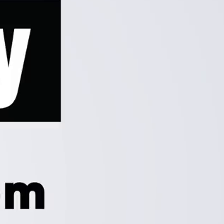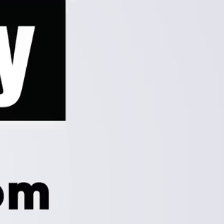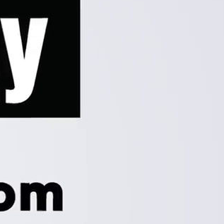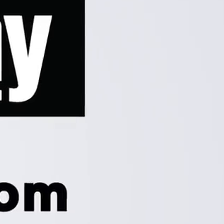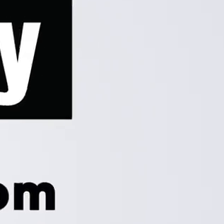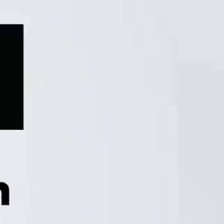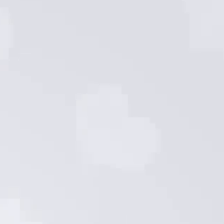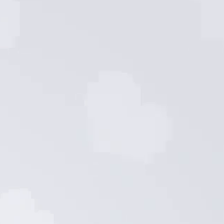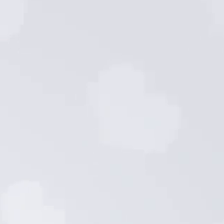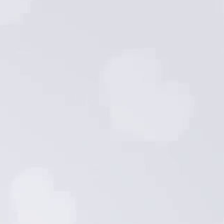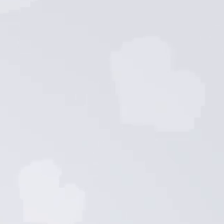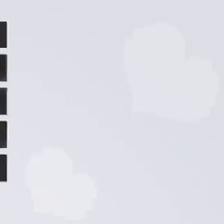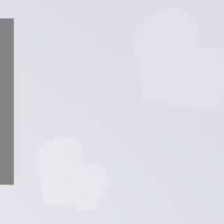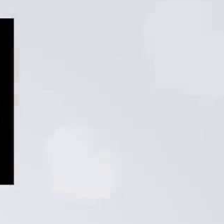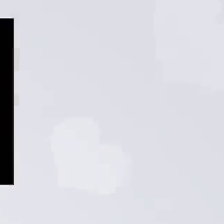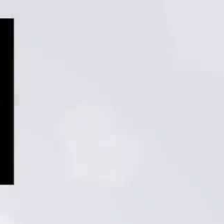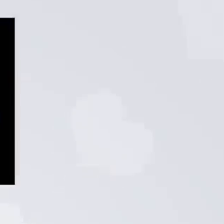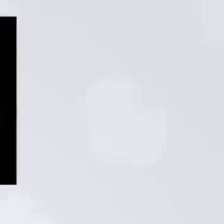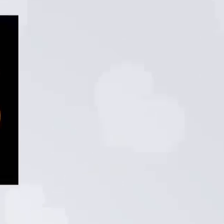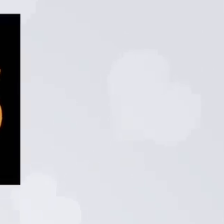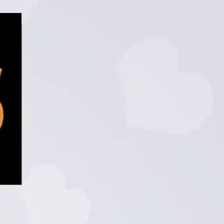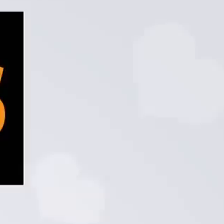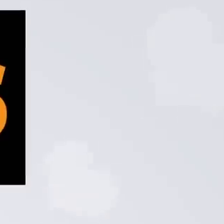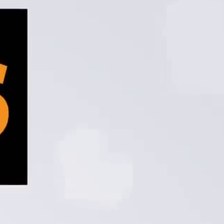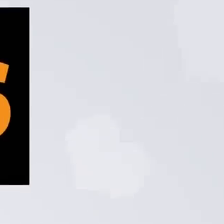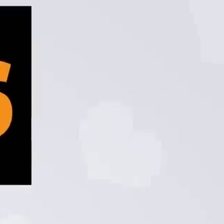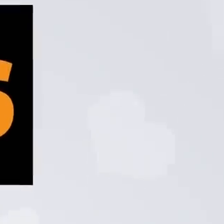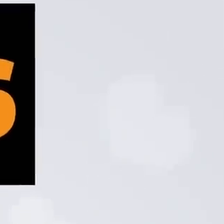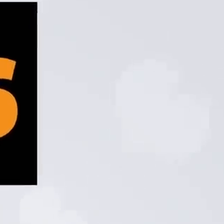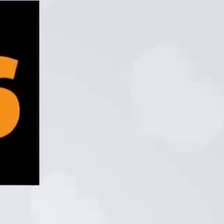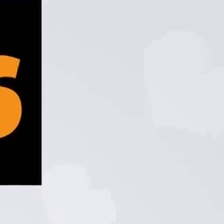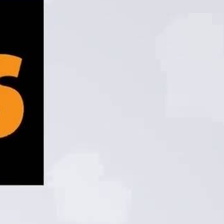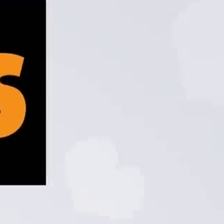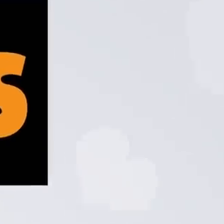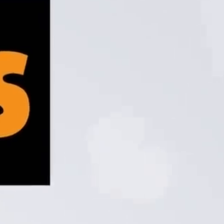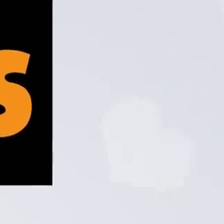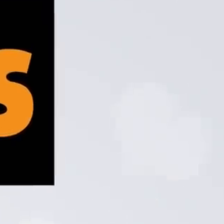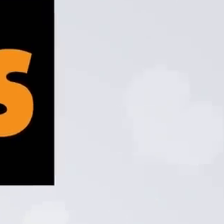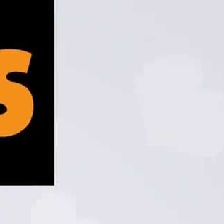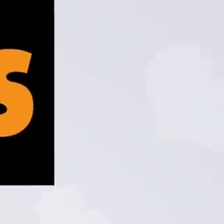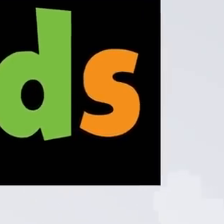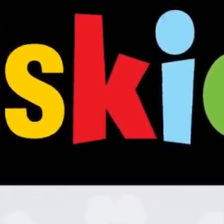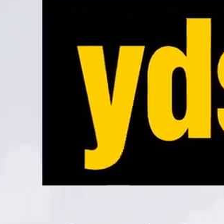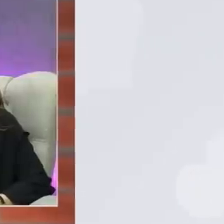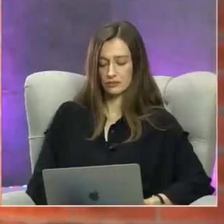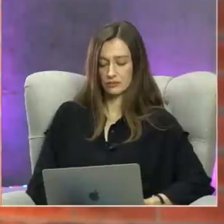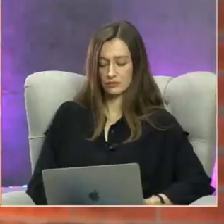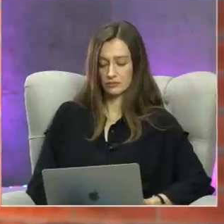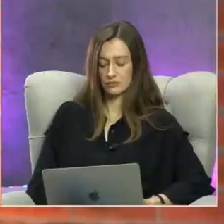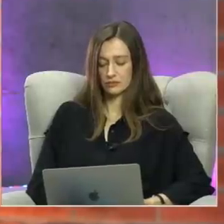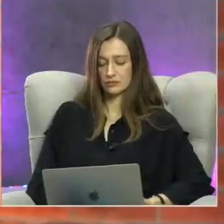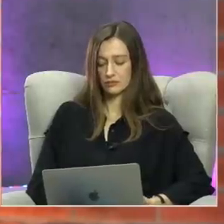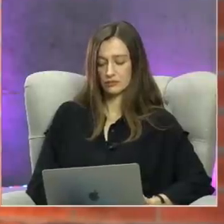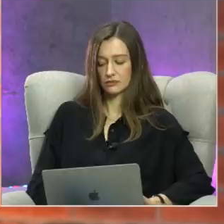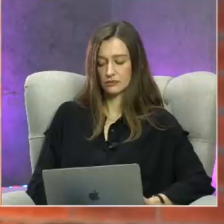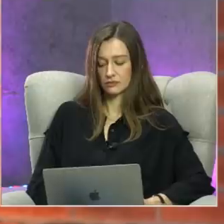444-9937 YDS Kids, İngilizce öğrenmenin en eğlenceli hali. Ve bir de